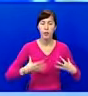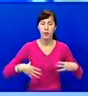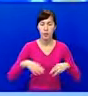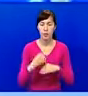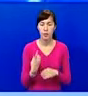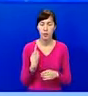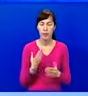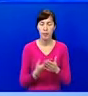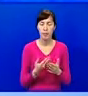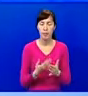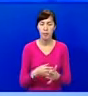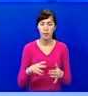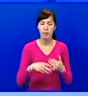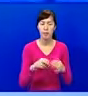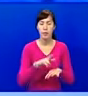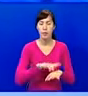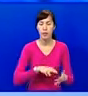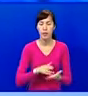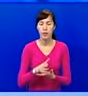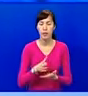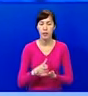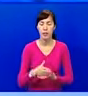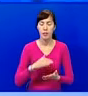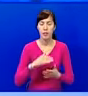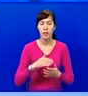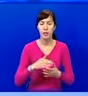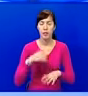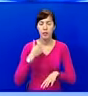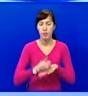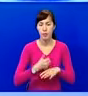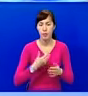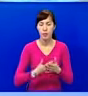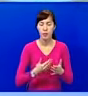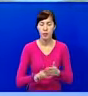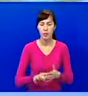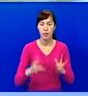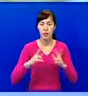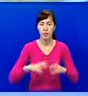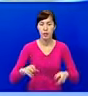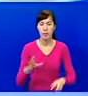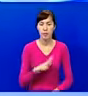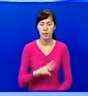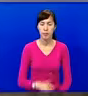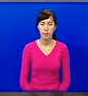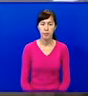кеңес отырысында жергілікті полиция қызметінің бастығын бірнеше дәлел дәйектермен сынға алды.